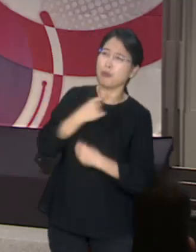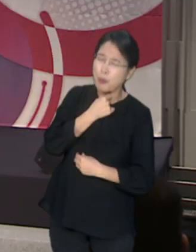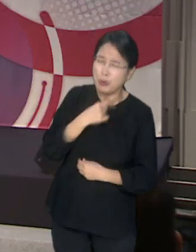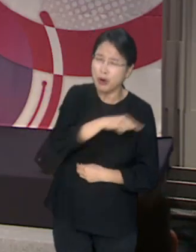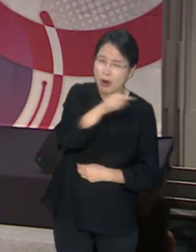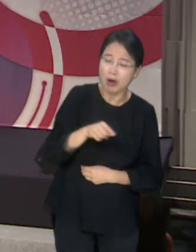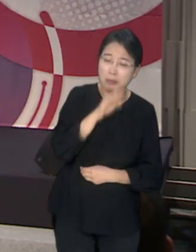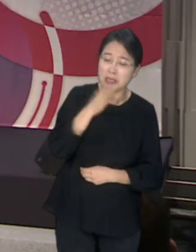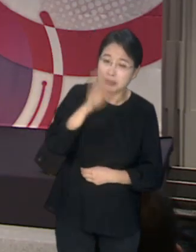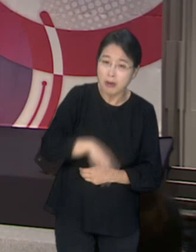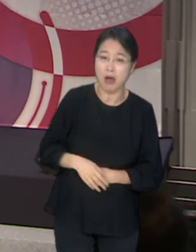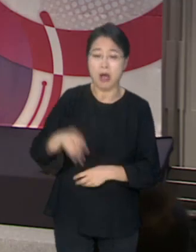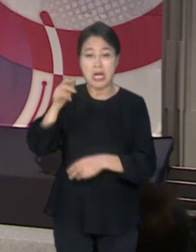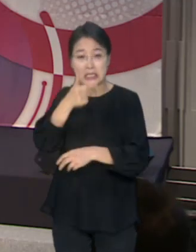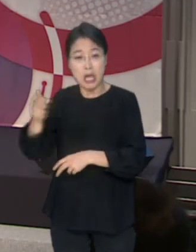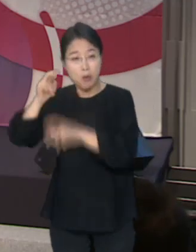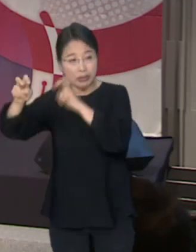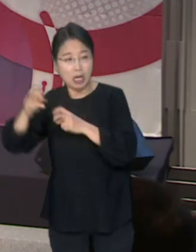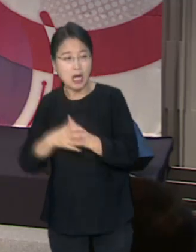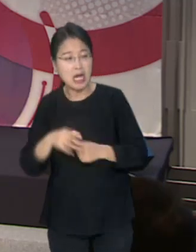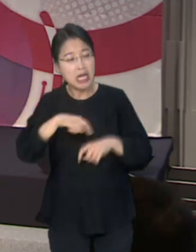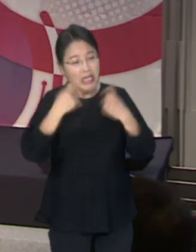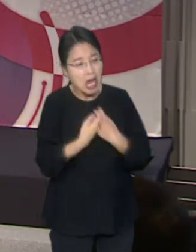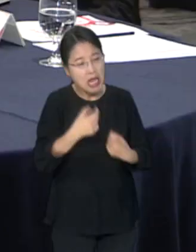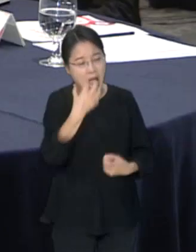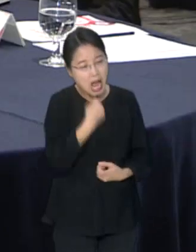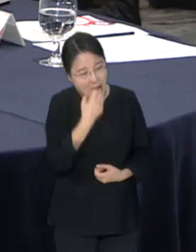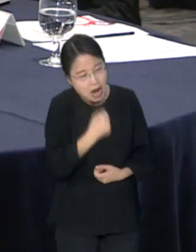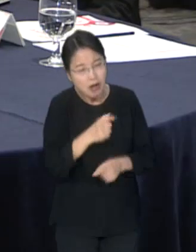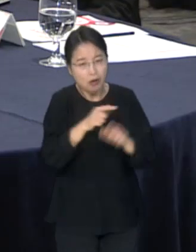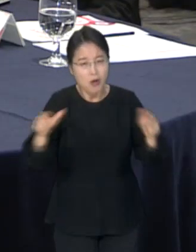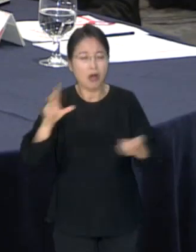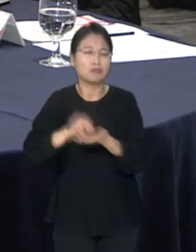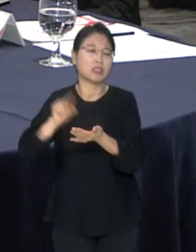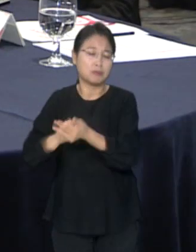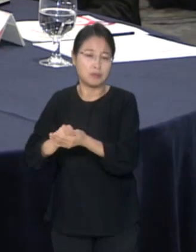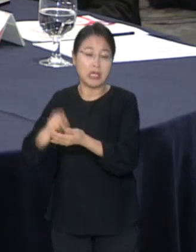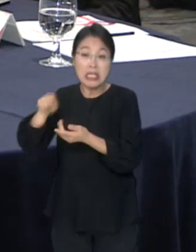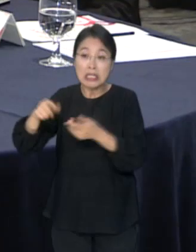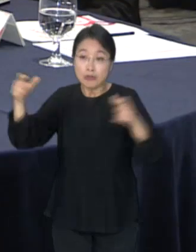오늘이가 사익 편취와 승계에 악용될 소지 등 잠재적 부작용은